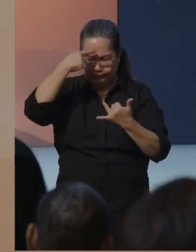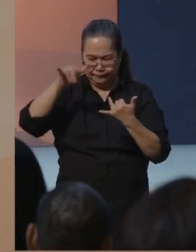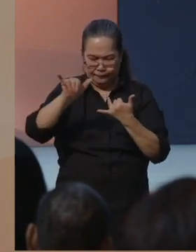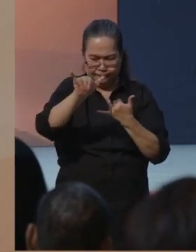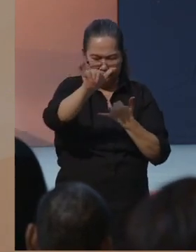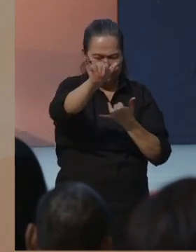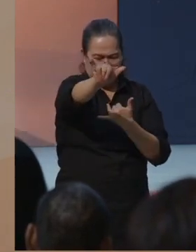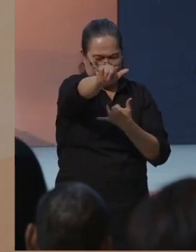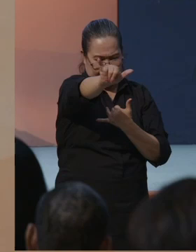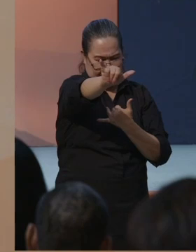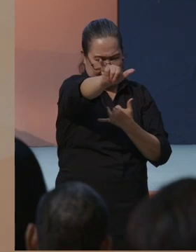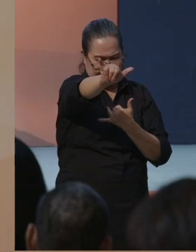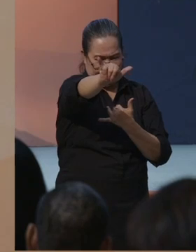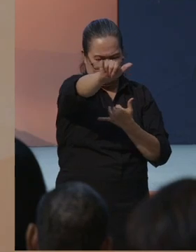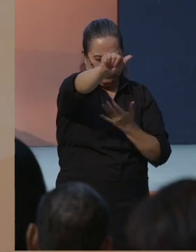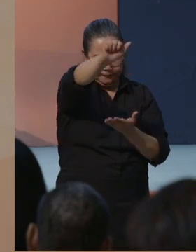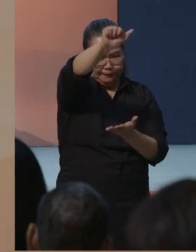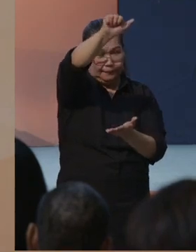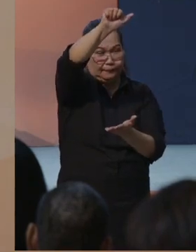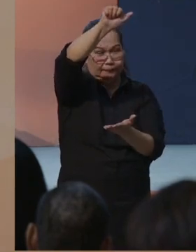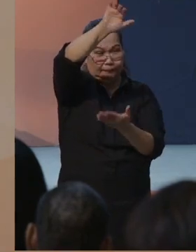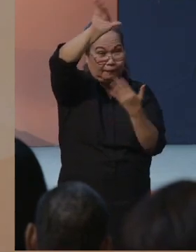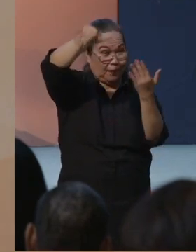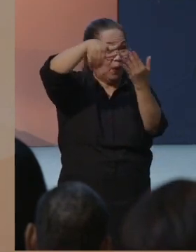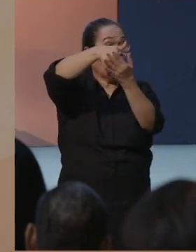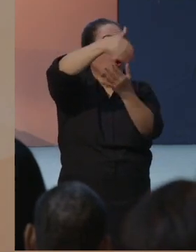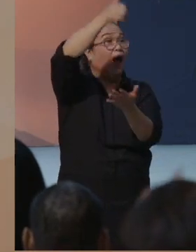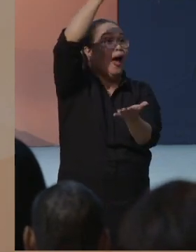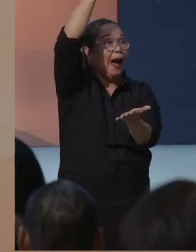at magpasawalang hanggan. At ang lahat ay